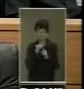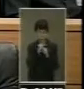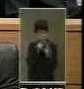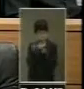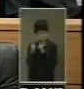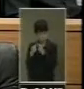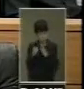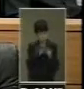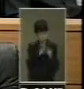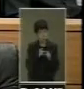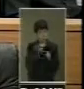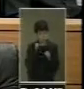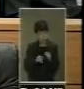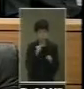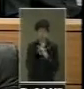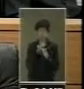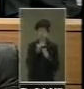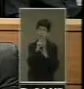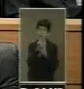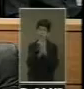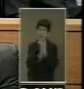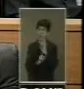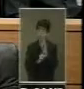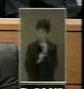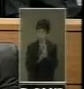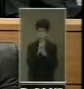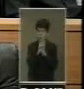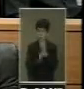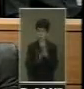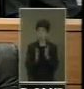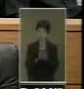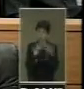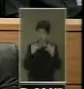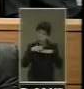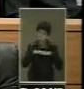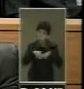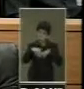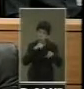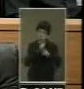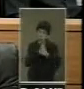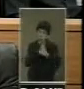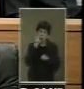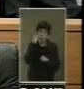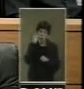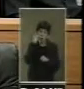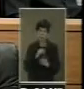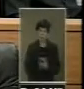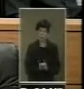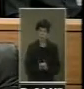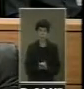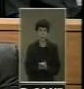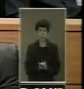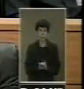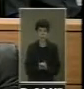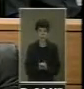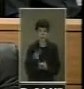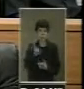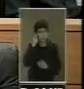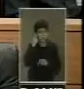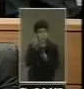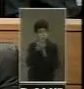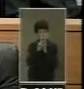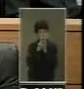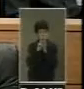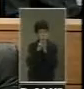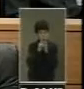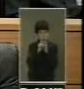กต่างนี้ต้องอยู่บนกรอบกฎหมายสิครับอยู่ร่วมกันบนความแตกต่างสิครับอย่าปีนกฎหม